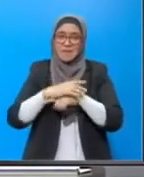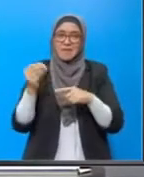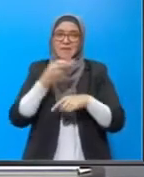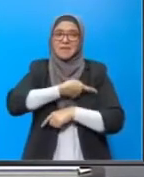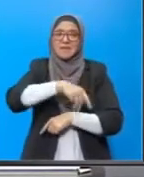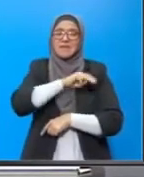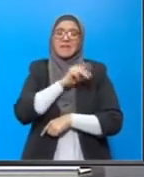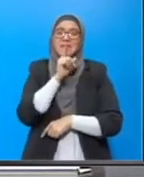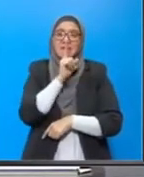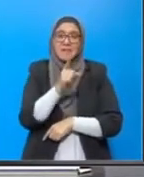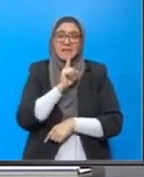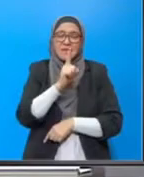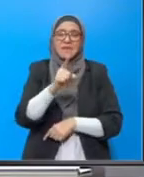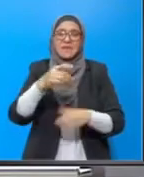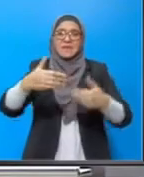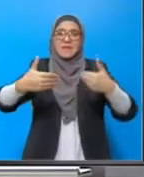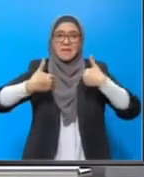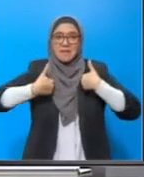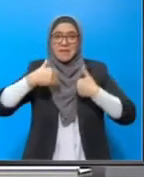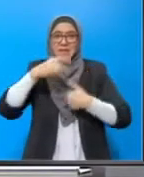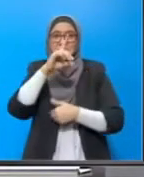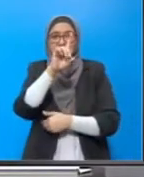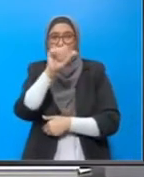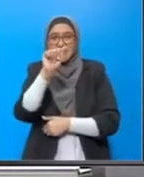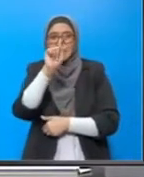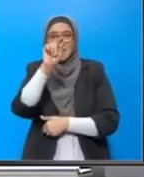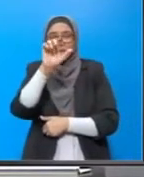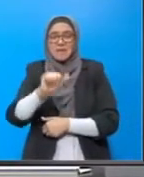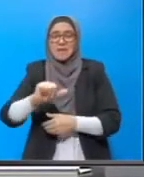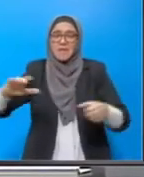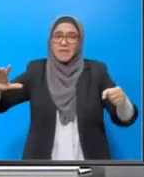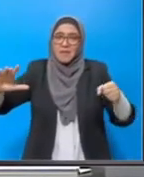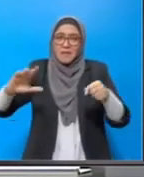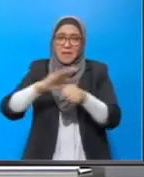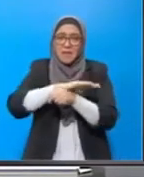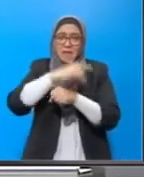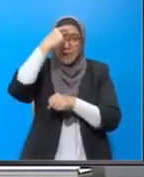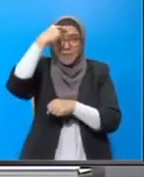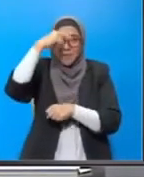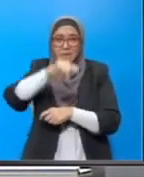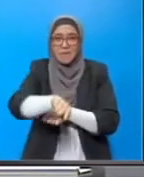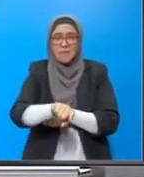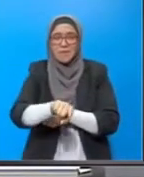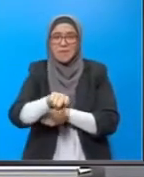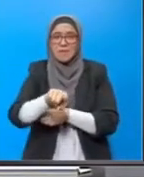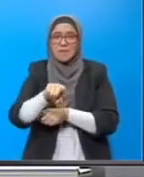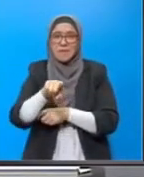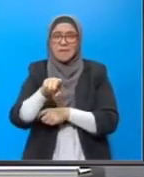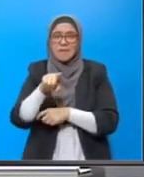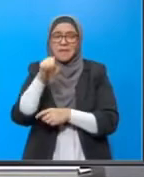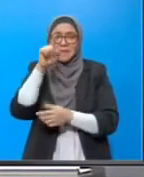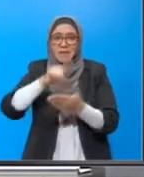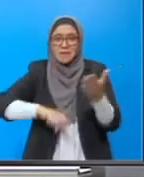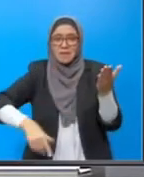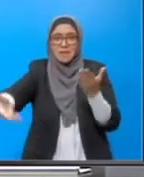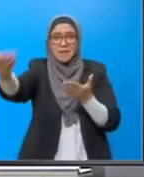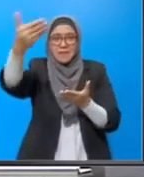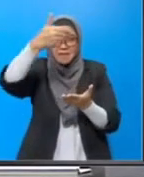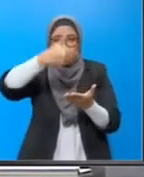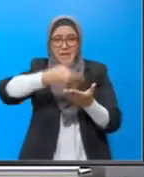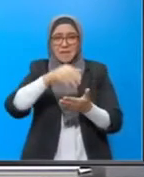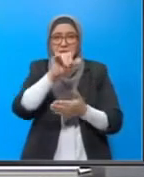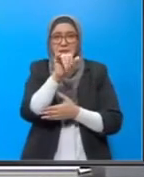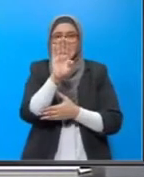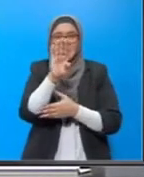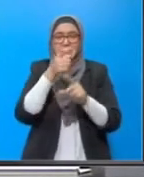kementerian memang mempunyai data yang lengkap untuk eh seperti mananya di pohon oleh yang hormat